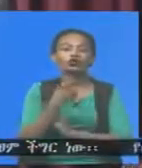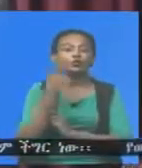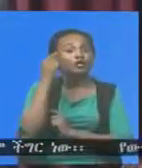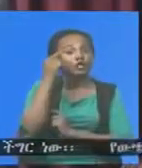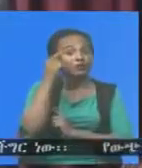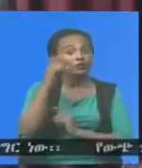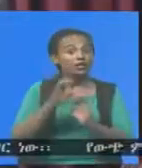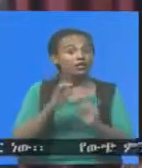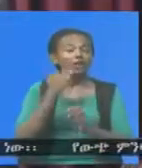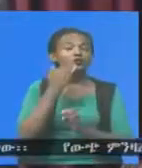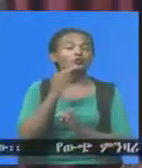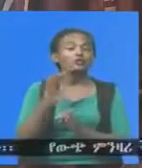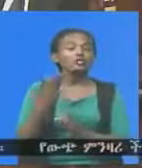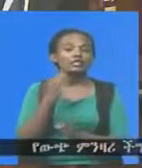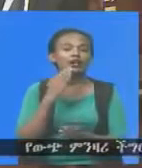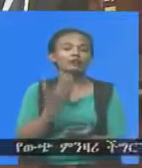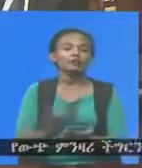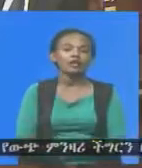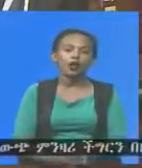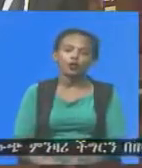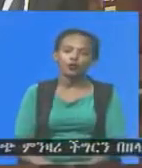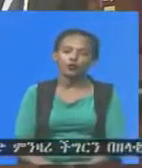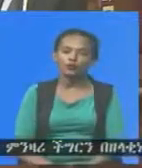ቢደረግ ጥሩ ይመስለኛል